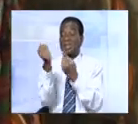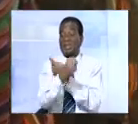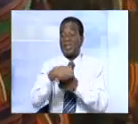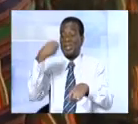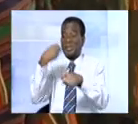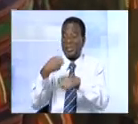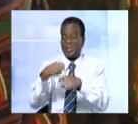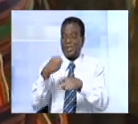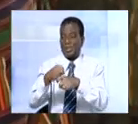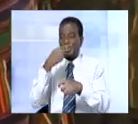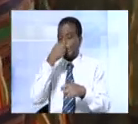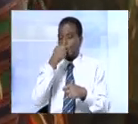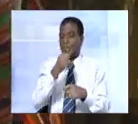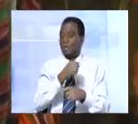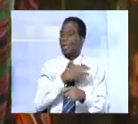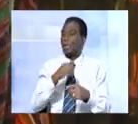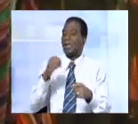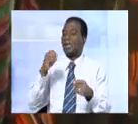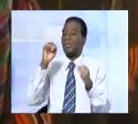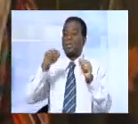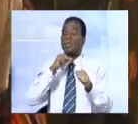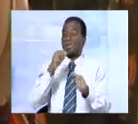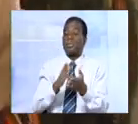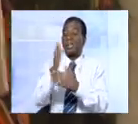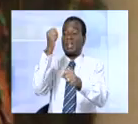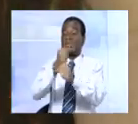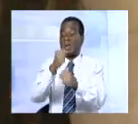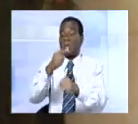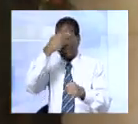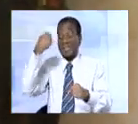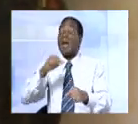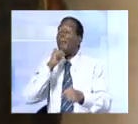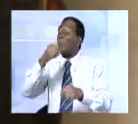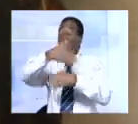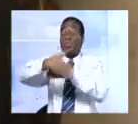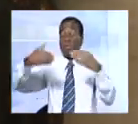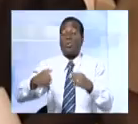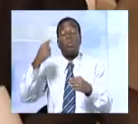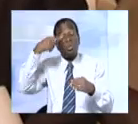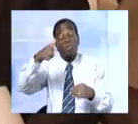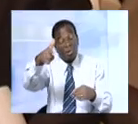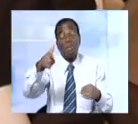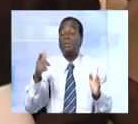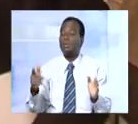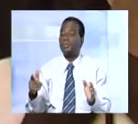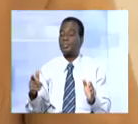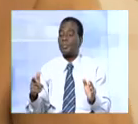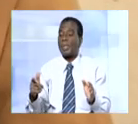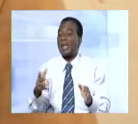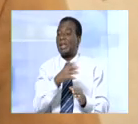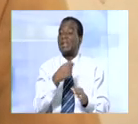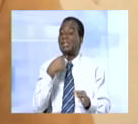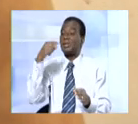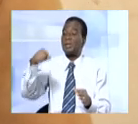restauration du pouvoir de l'État et de recherche de la cohésion intercommunautaire. Kone Vakaba a